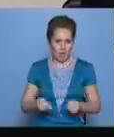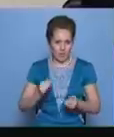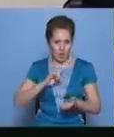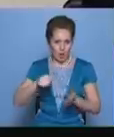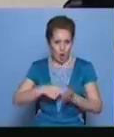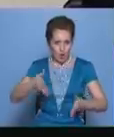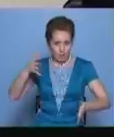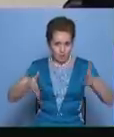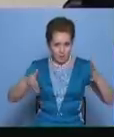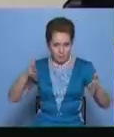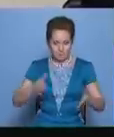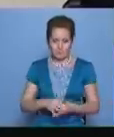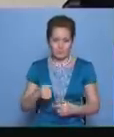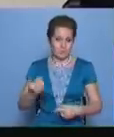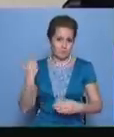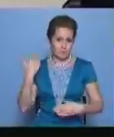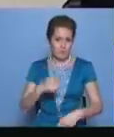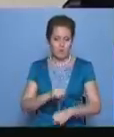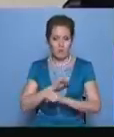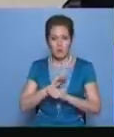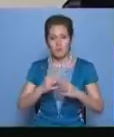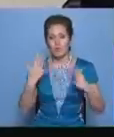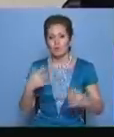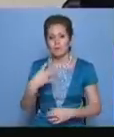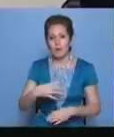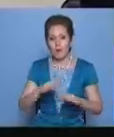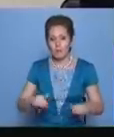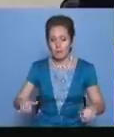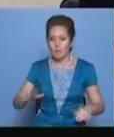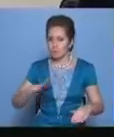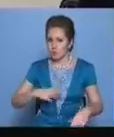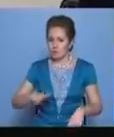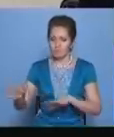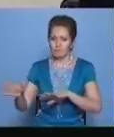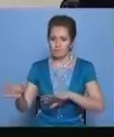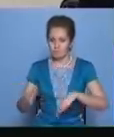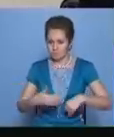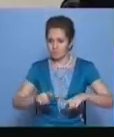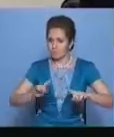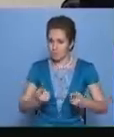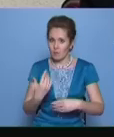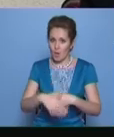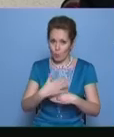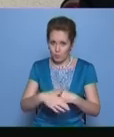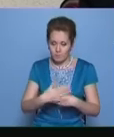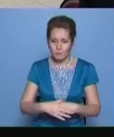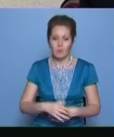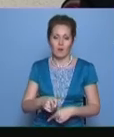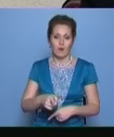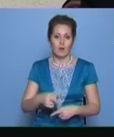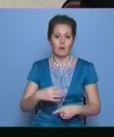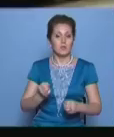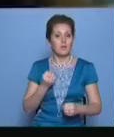за эти выходные более 40 детей было взято с улиц. В отношении и ими совершено